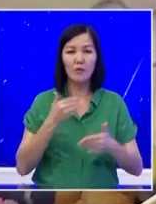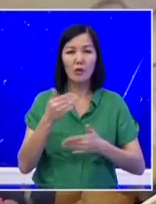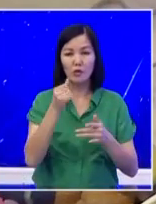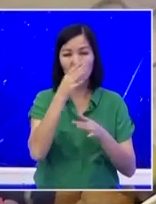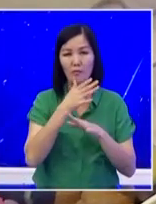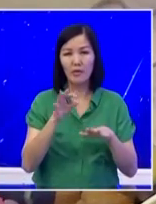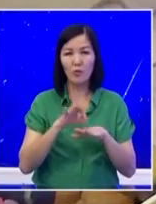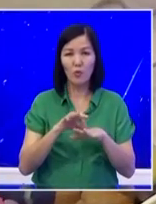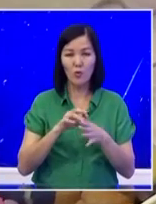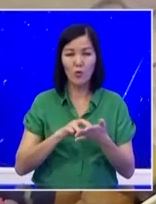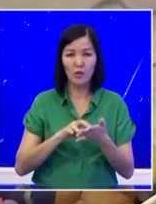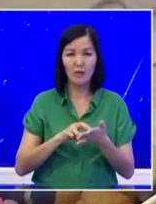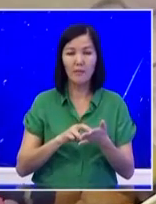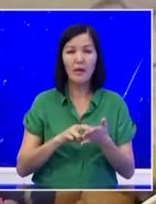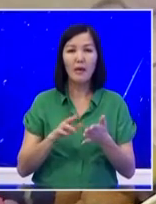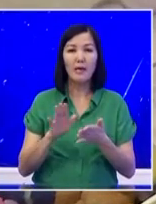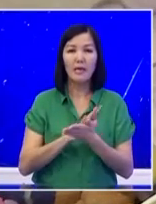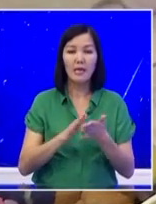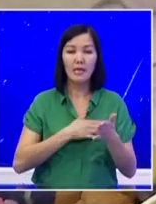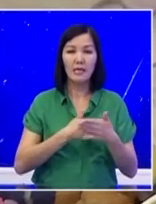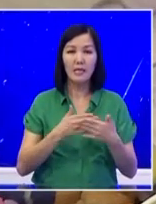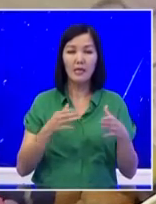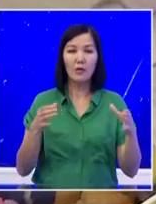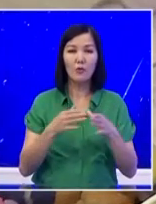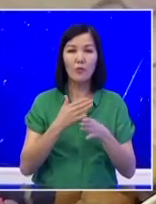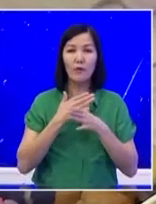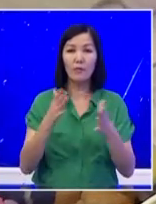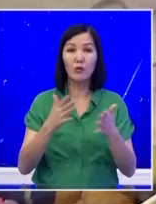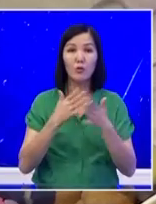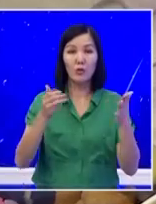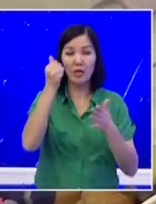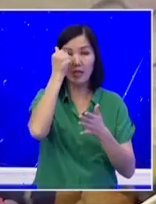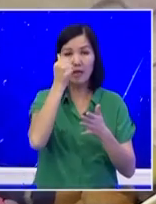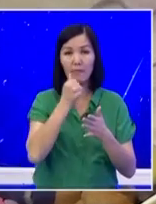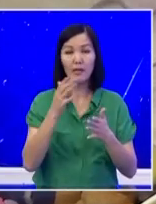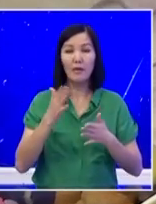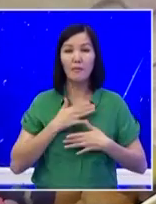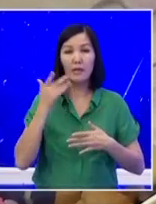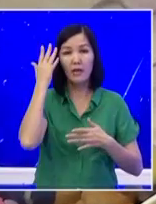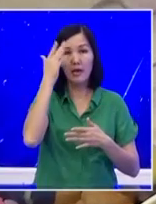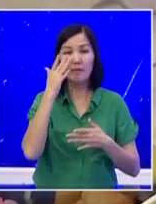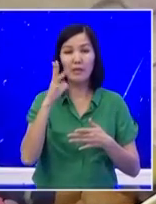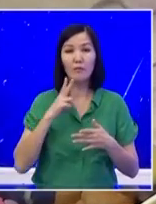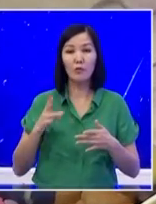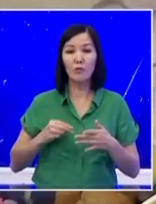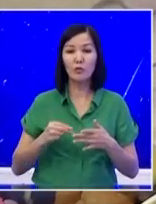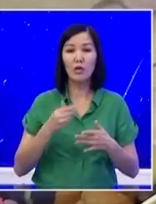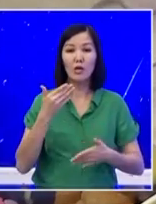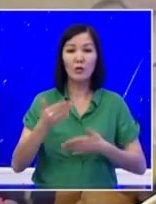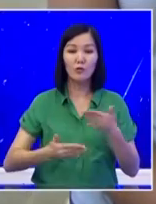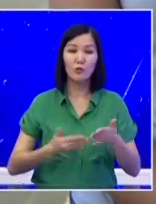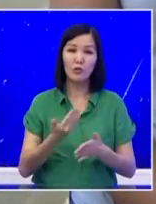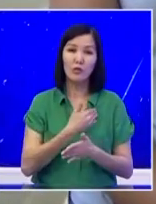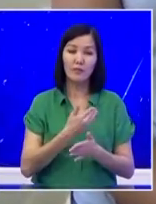деп қорықтым. Бірақ маған еріктілер көмек көрсетті. Үлкен рахметімді айтамын. Менің бар арманым кішкентай қызымды екі аяғына тік